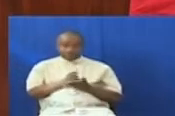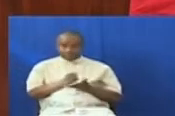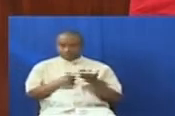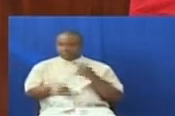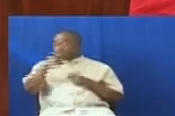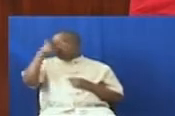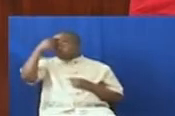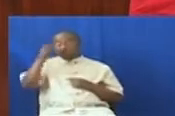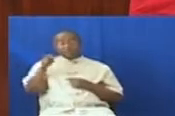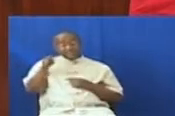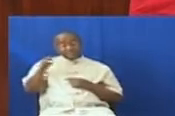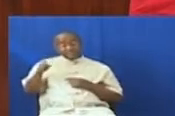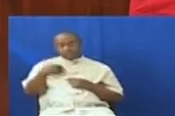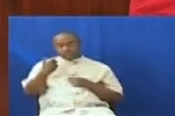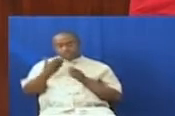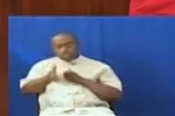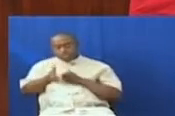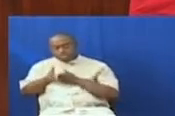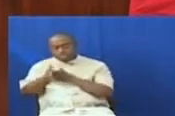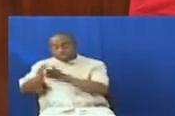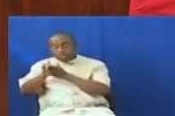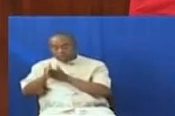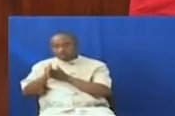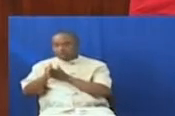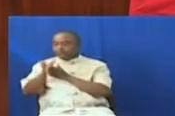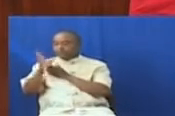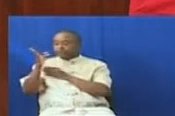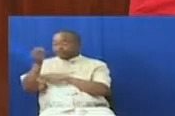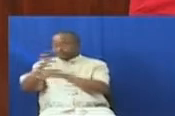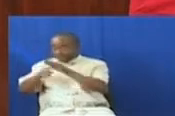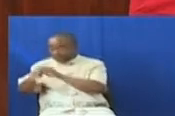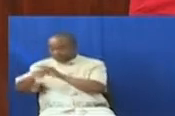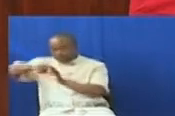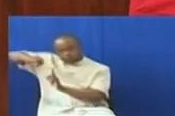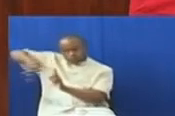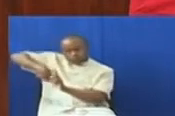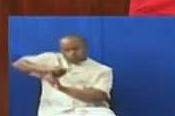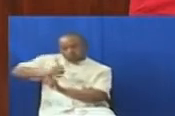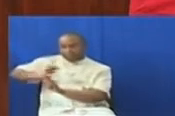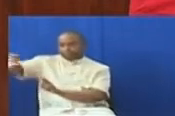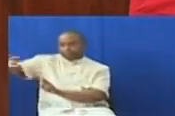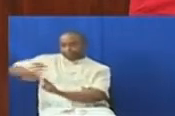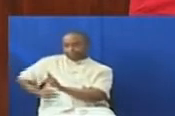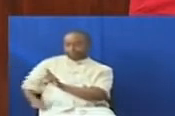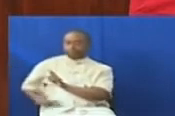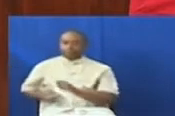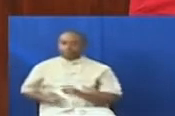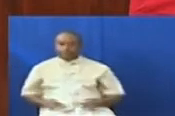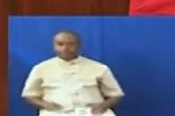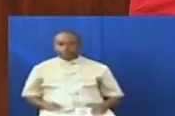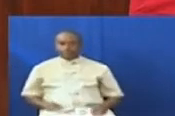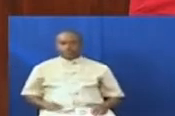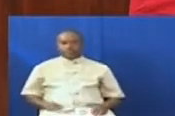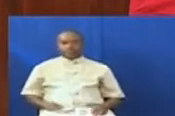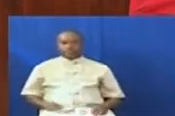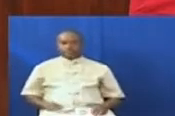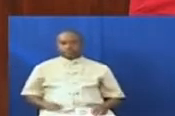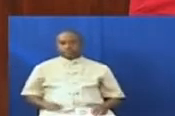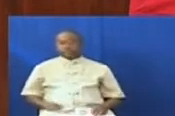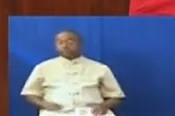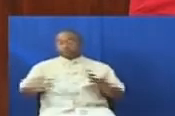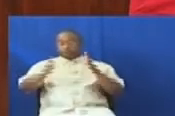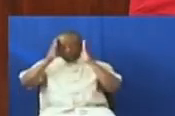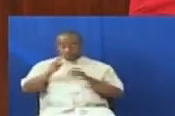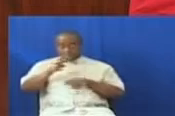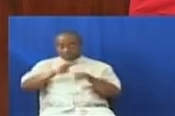ndio mlango ambao watu wanautumia kupiga hela za serikali, kutumia ovyo hela za wananchi. Mheshimiwa Naibu Spika,